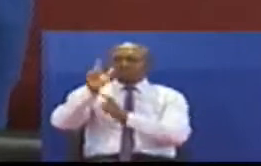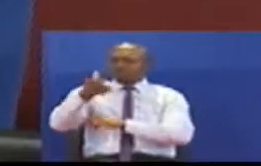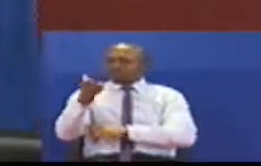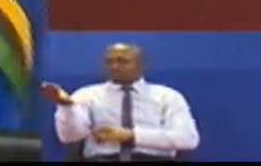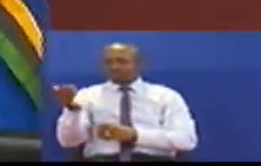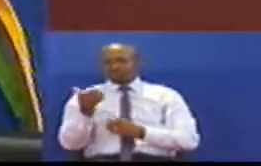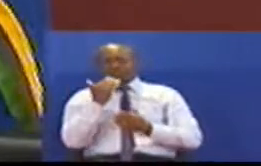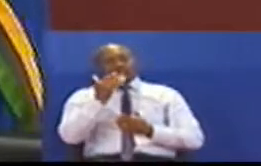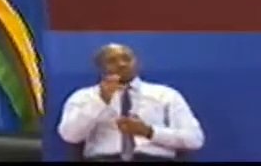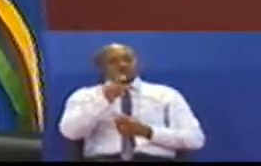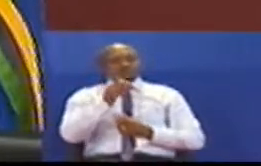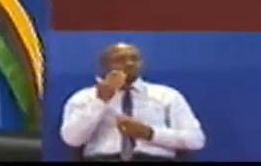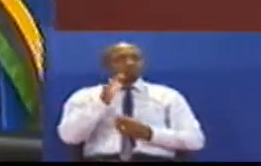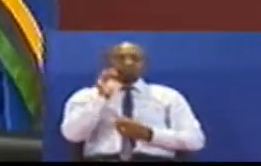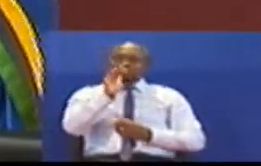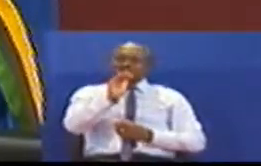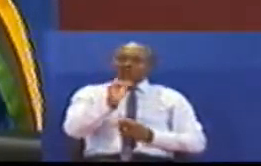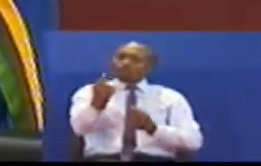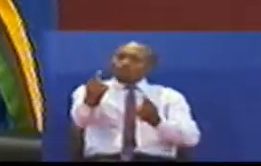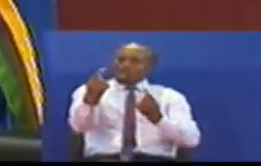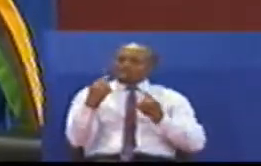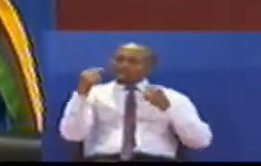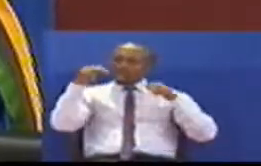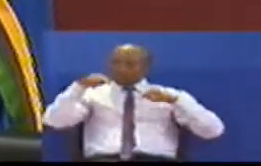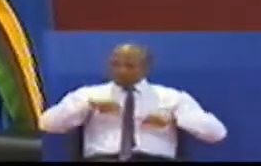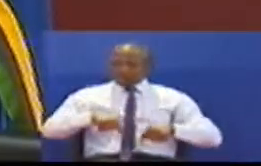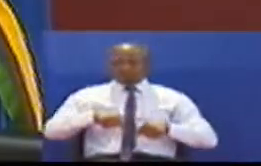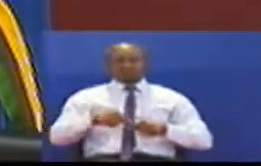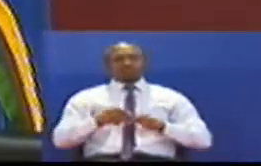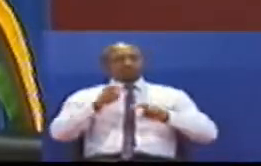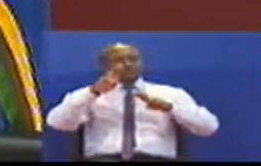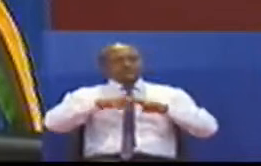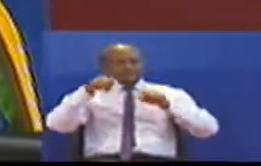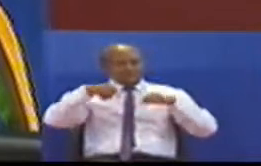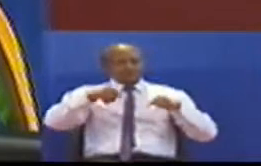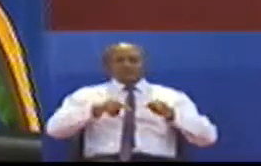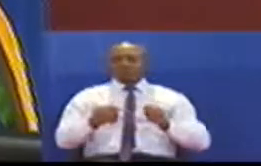hao muhimu wakaja kukuta hapa ukajaribu kuishi nao hapa Dodoma.